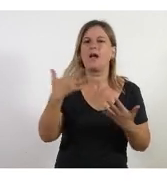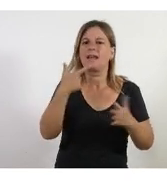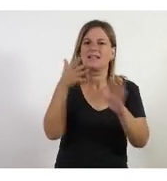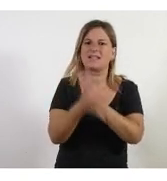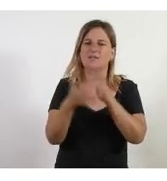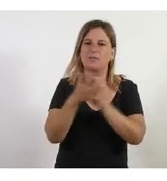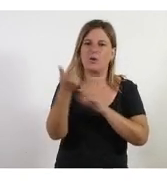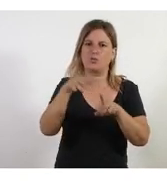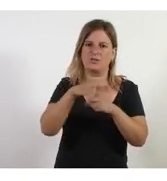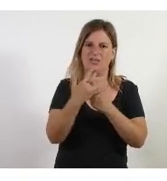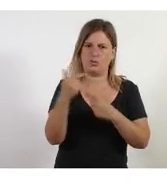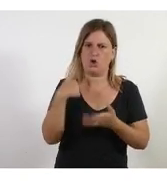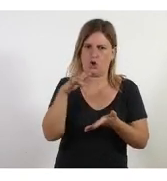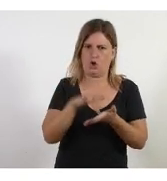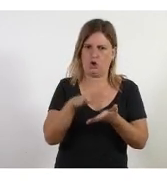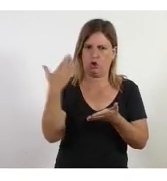jo vaig viure,